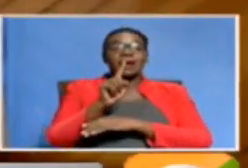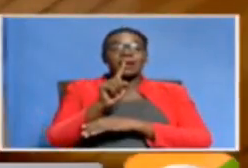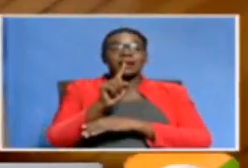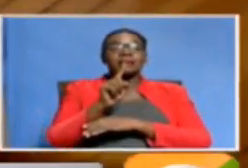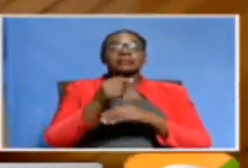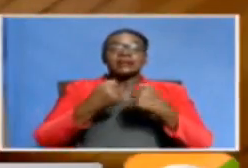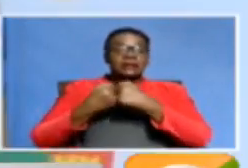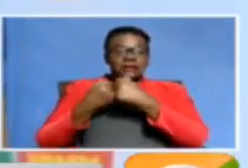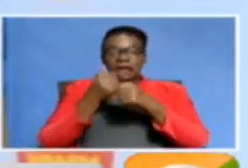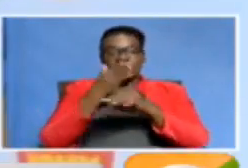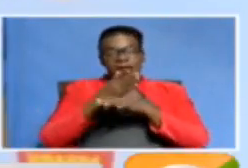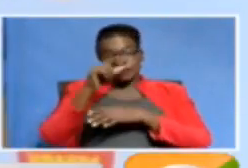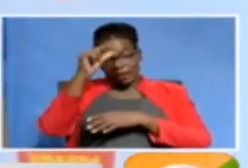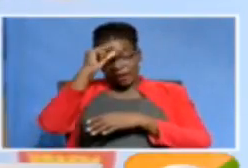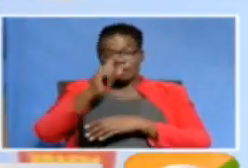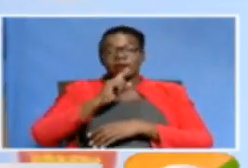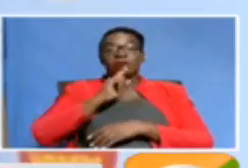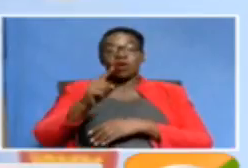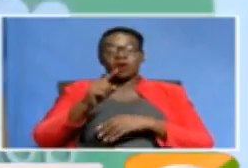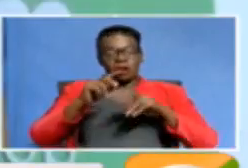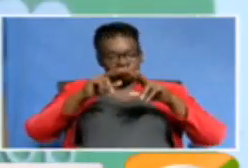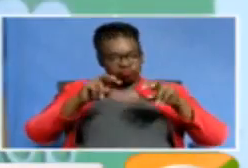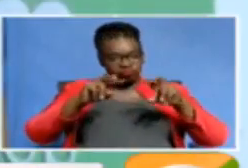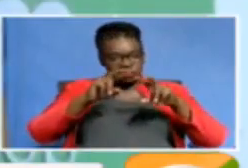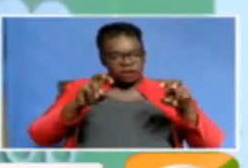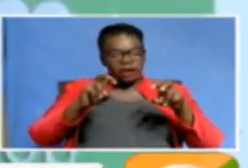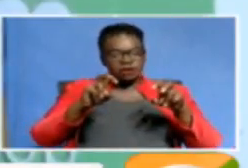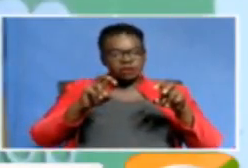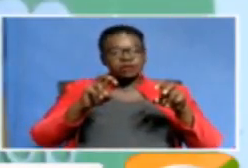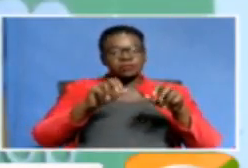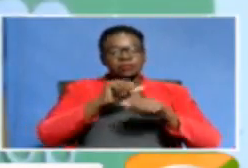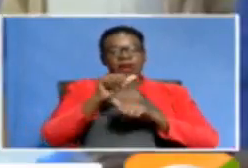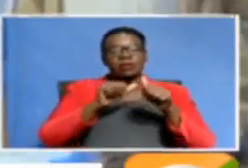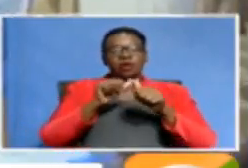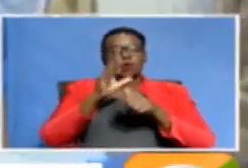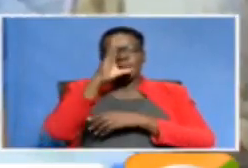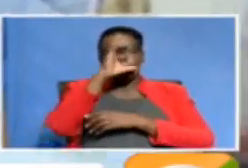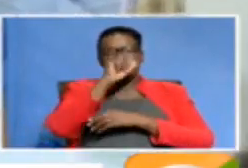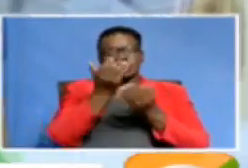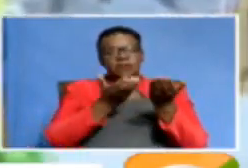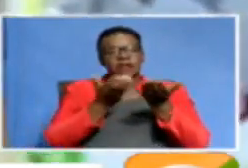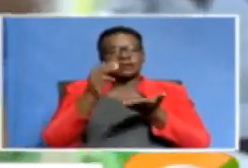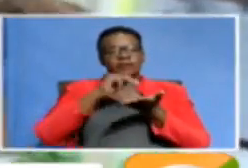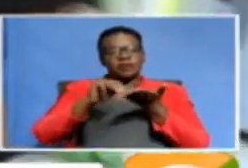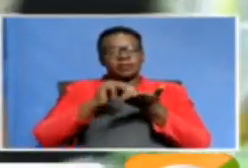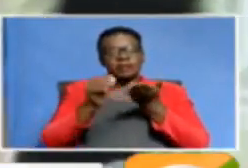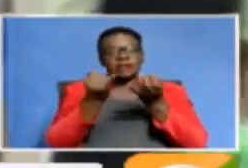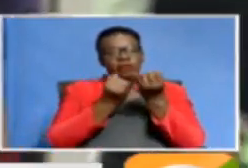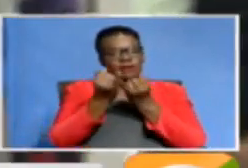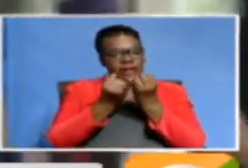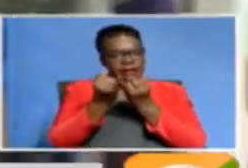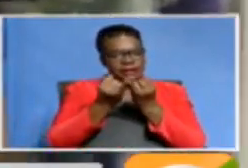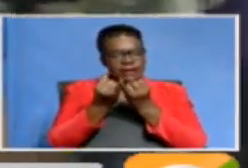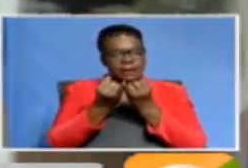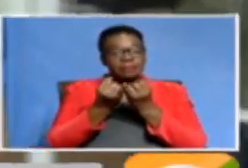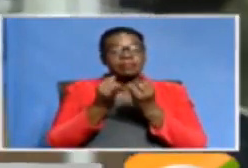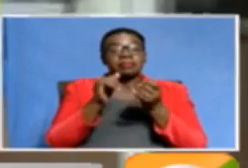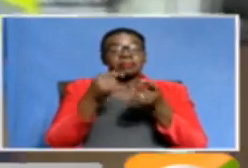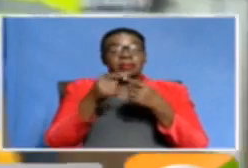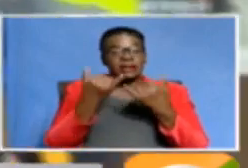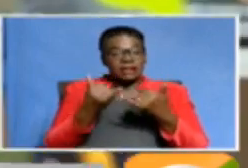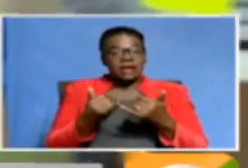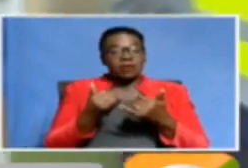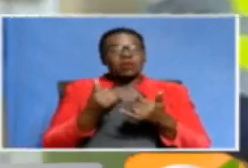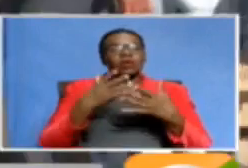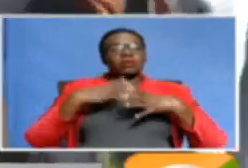yanajiri hata baada ya serikali kuamrisha uchunguzi ufanye kufuatia ukosefu wa huduma za M-Pesa siku ya Jumamosi. Ghadhabu ya Wakenya